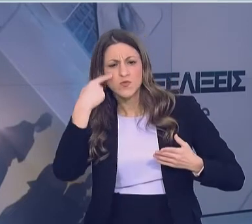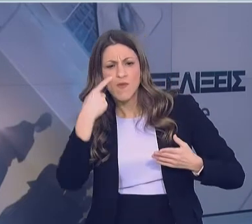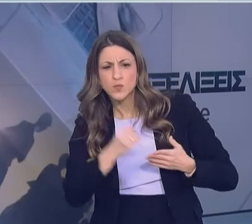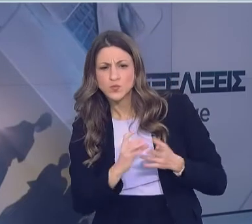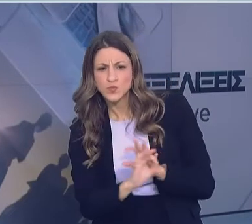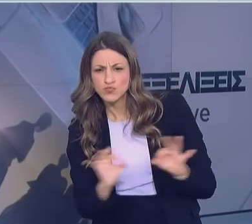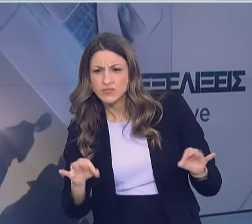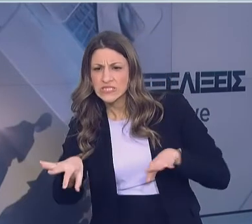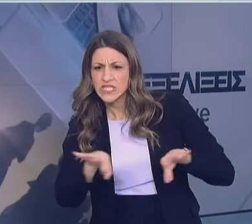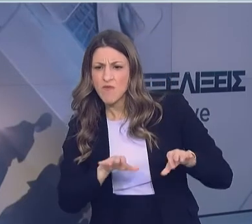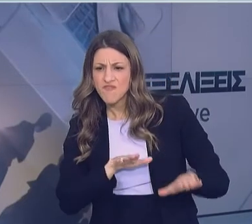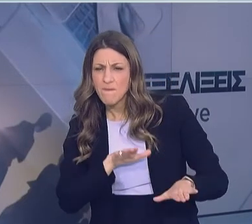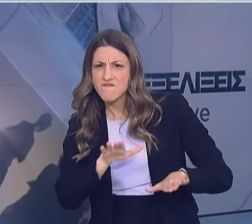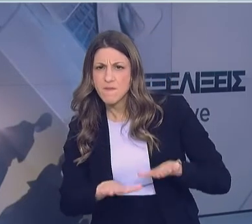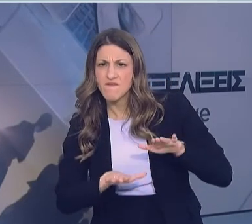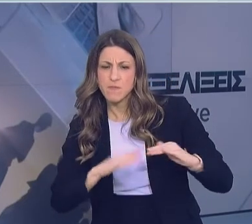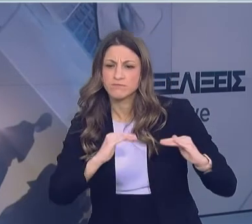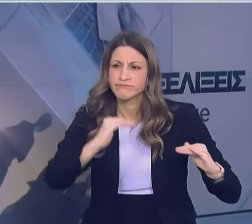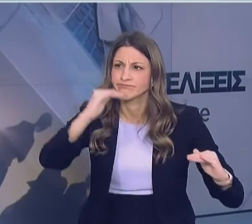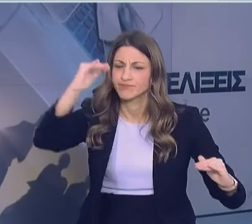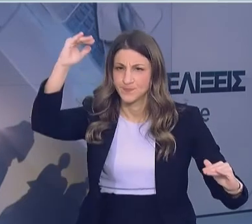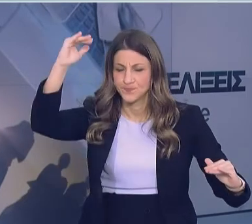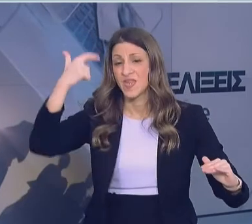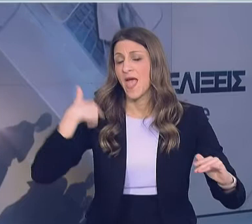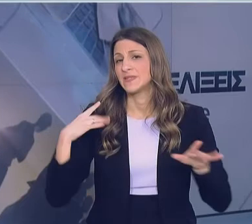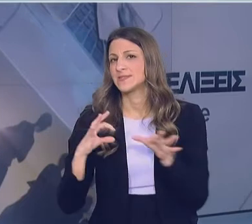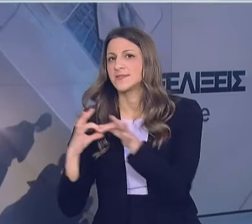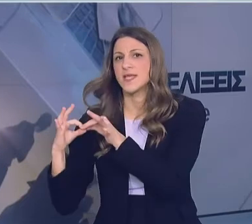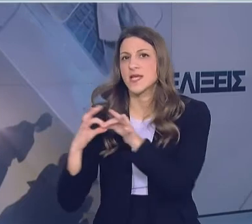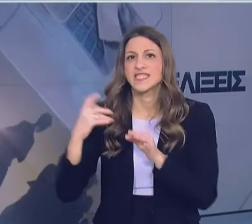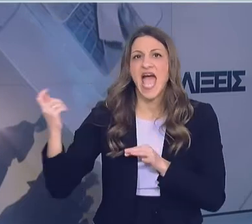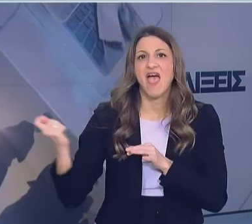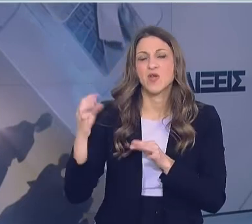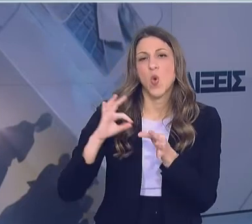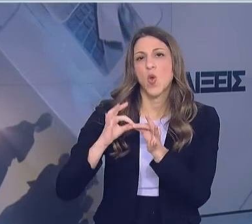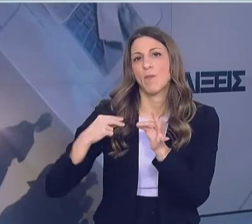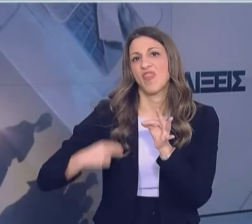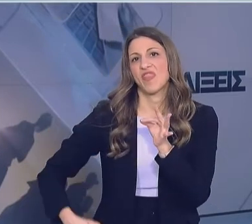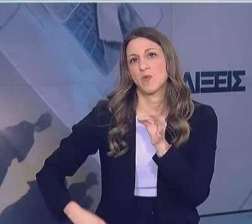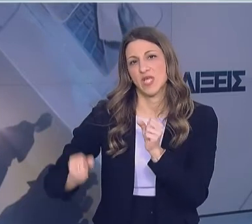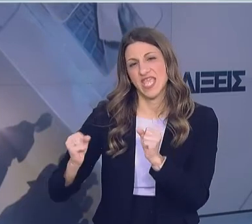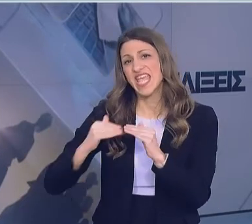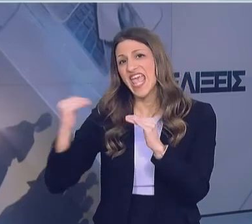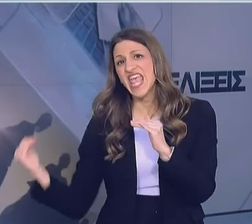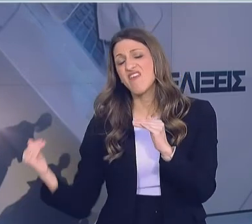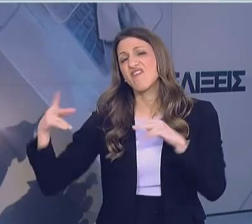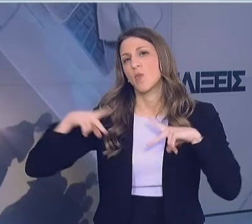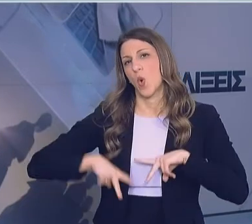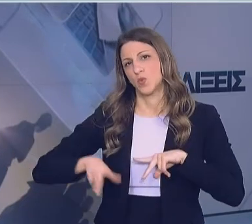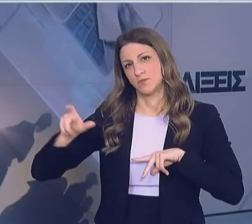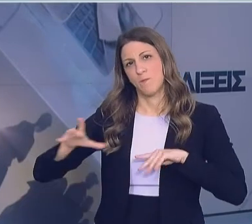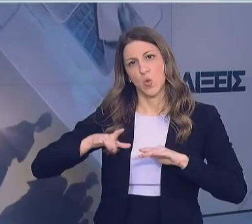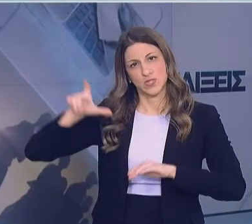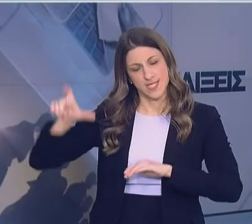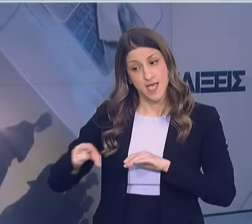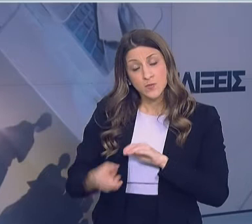υπόψη τους επιδημιολογικούς παράγοντες και σε συνεχή επικοινωνία με τον Εθνικό Οργανισμό Δημόσιας Υγείας και τον κύριο Χαρδαλιά, το σχέδιο Αγνοδίκη